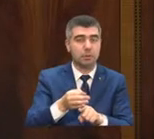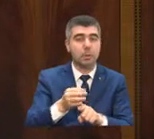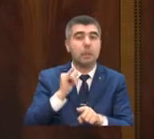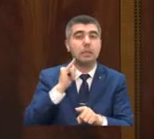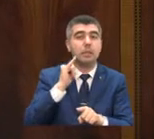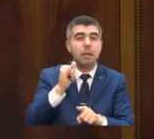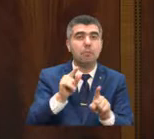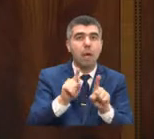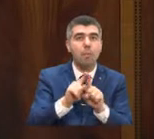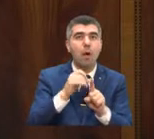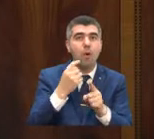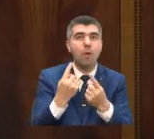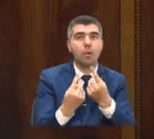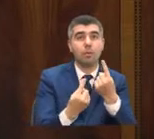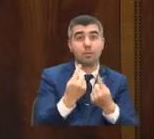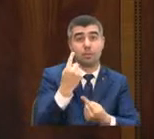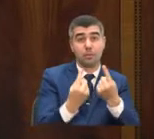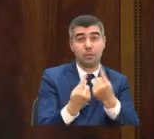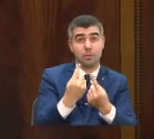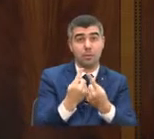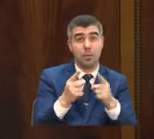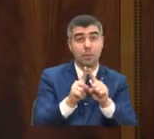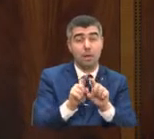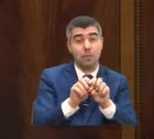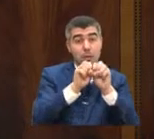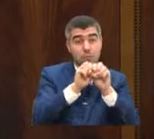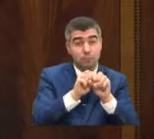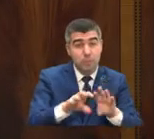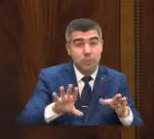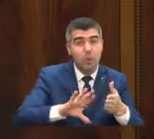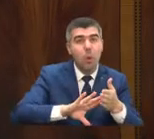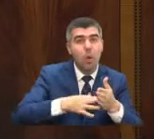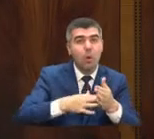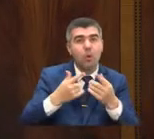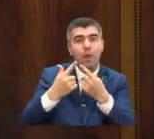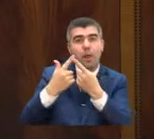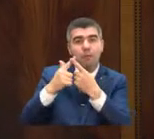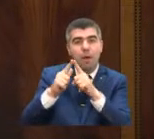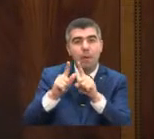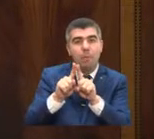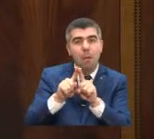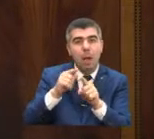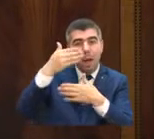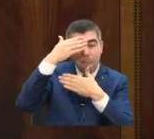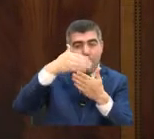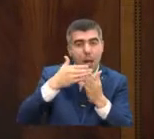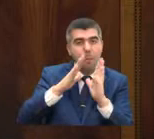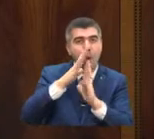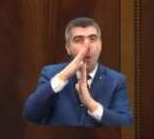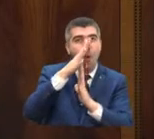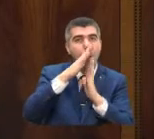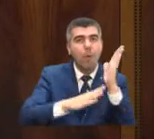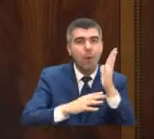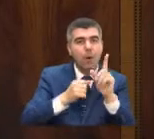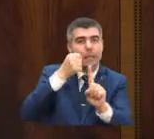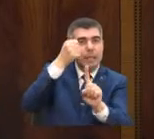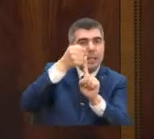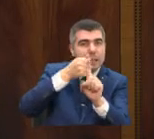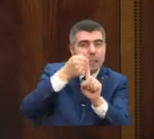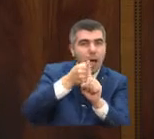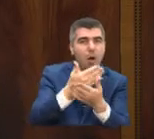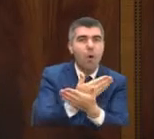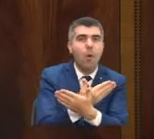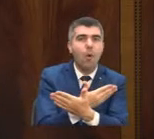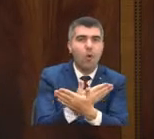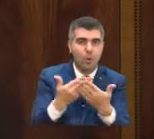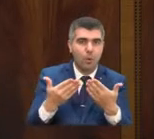الظلامي بفكر معتدل شكل دائما أولوية قصوى لدى الدولة المغربية في جميع أوراشها الإصلاحية،